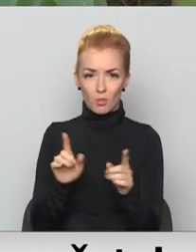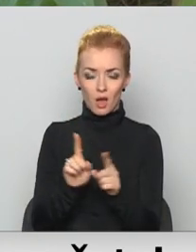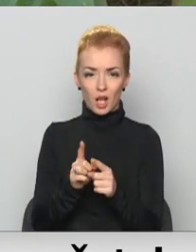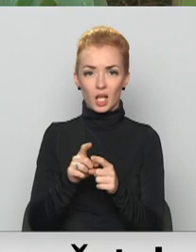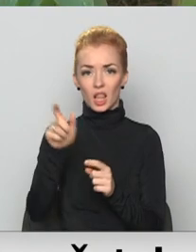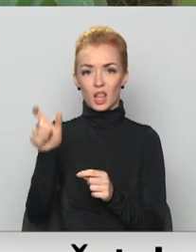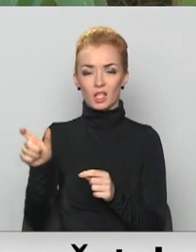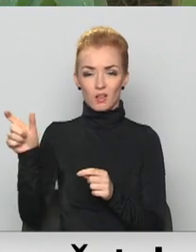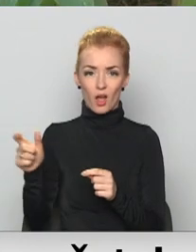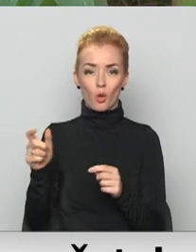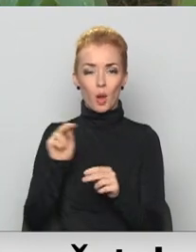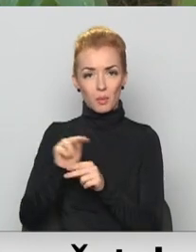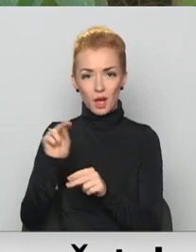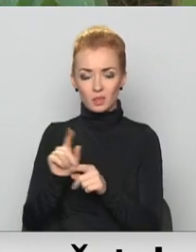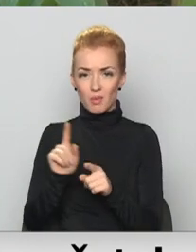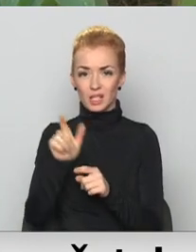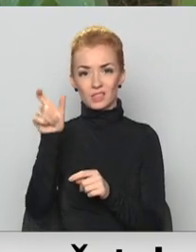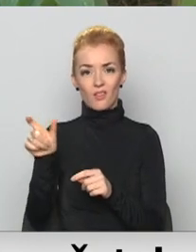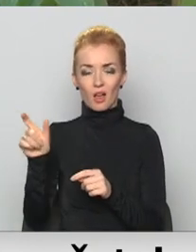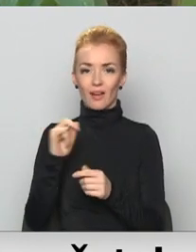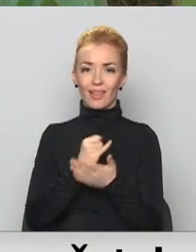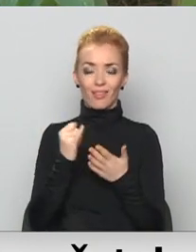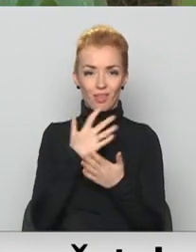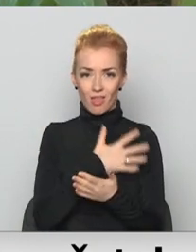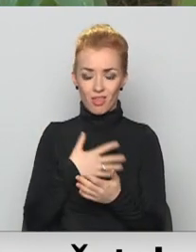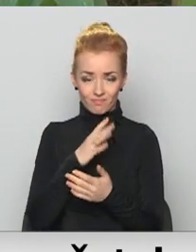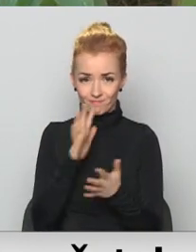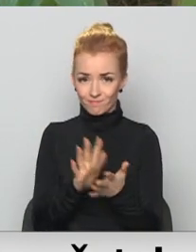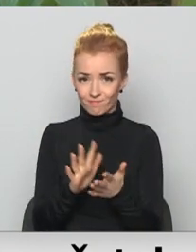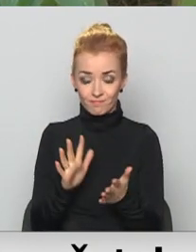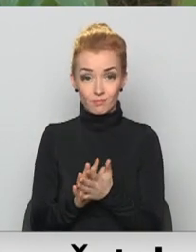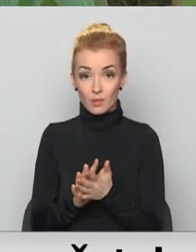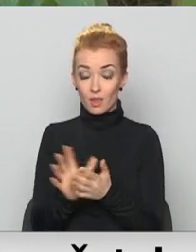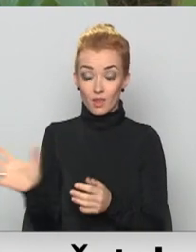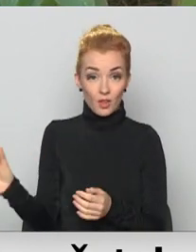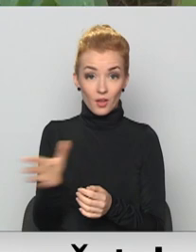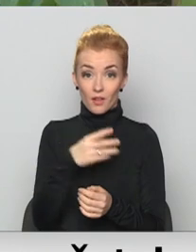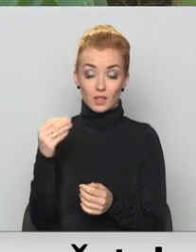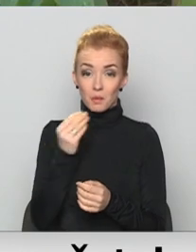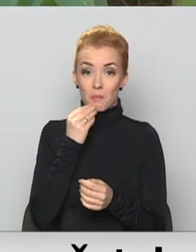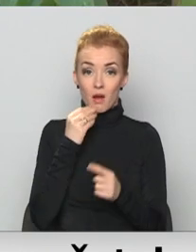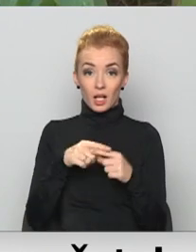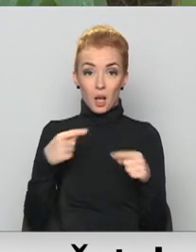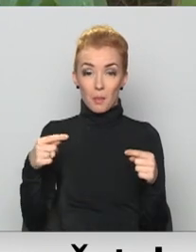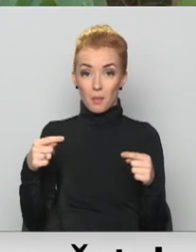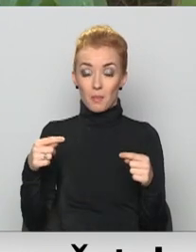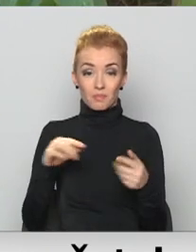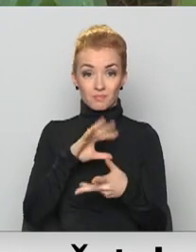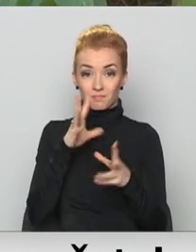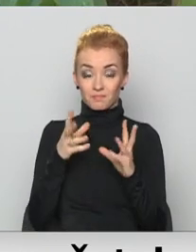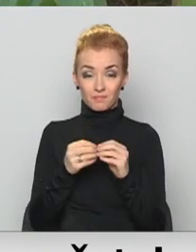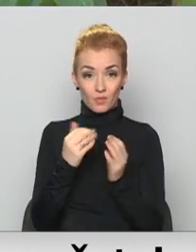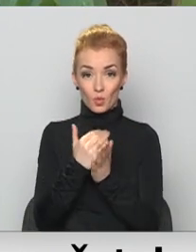apmācība, personāla higiēna. Nu, principā visi lielākā daļa pārtikas apriti